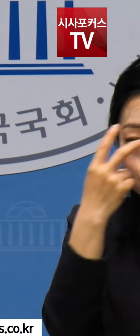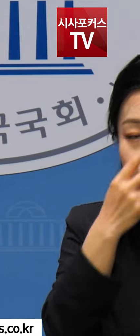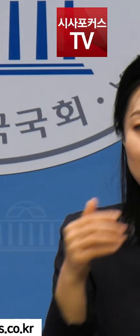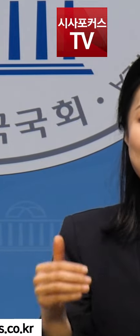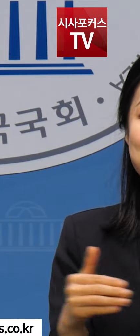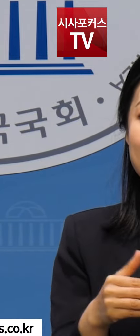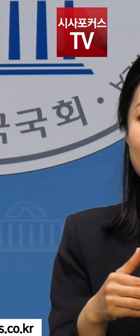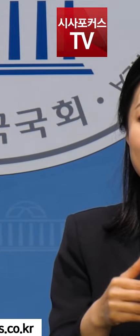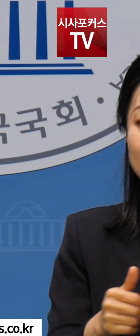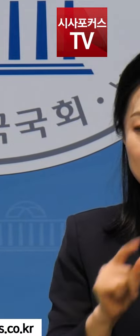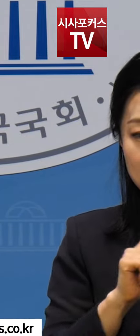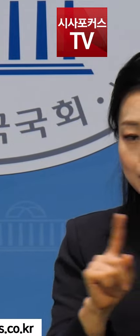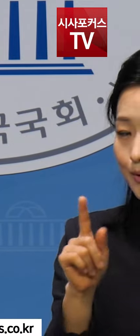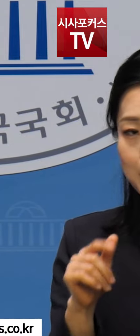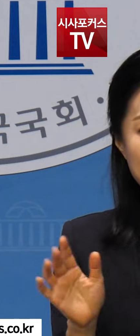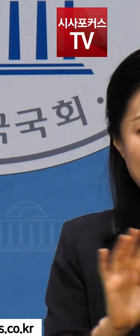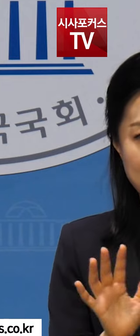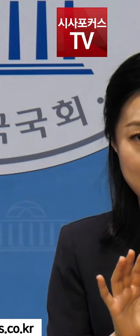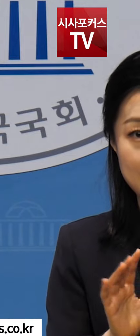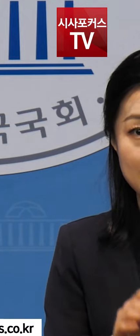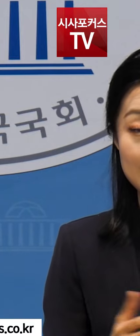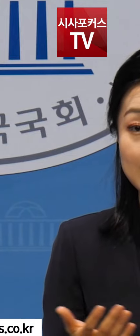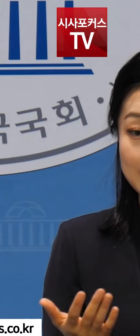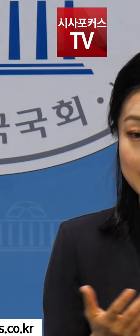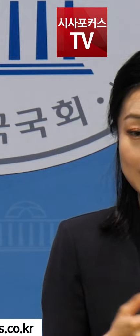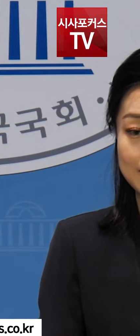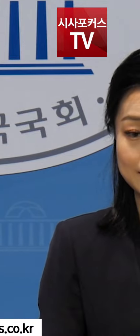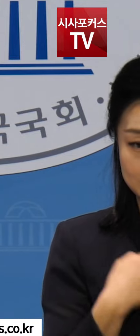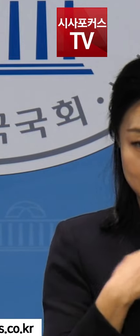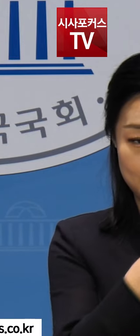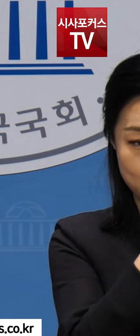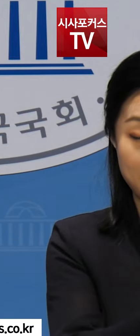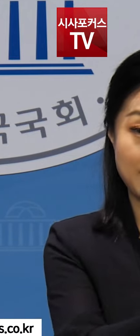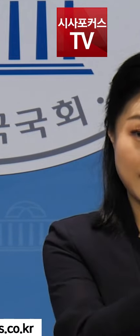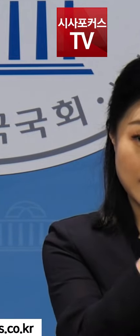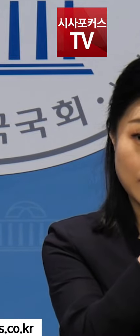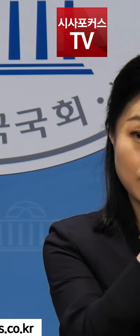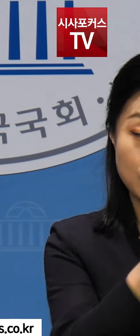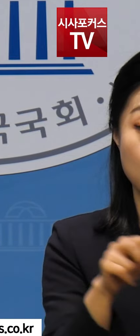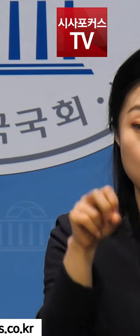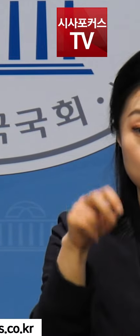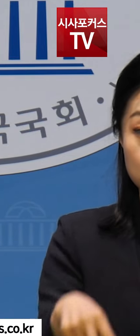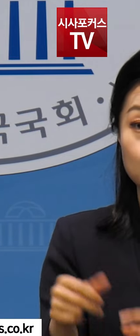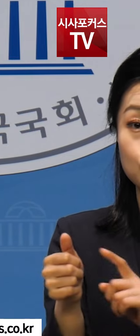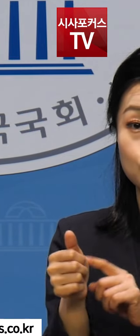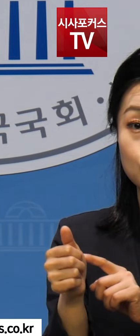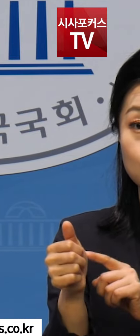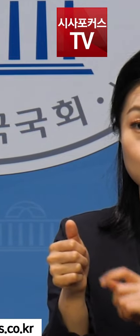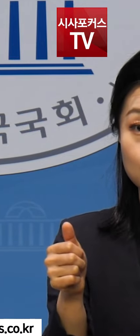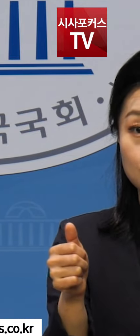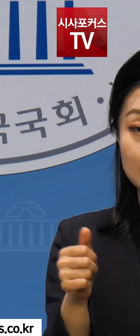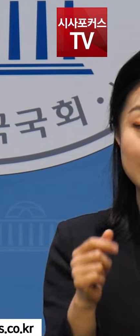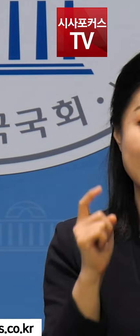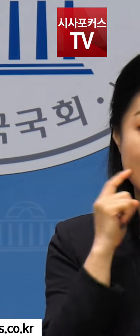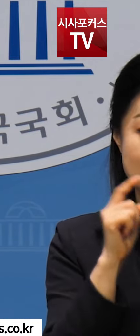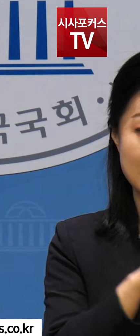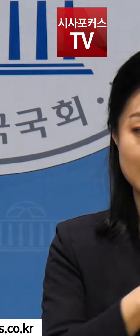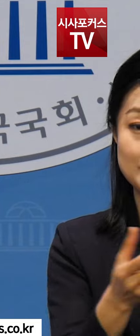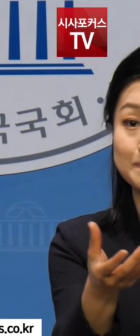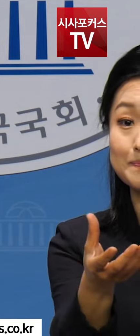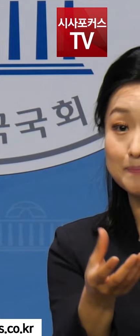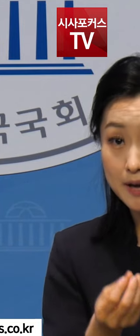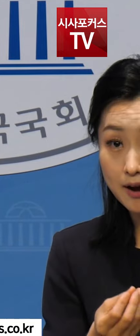중단한 채 기소조차 하지 않으며 직무를 유기하였습니다. 유동규가 정민용의 이름으로 차명 소유하고